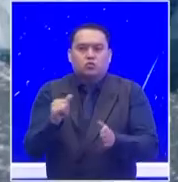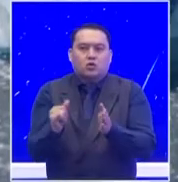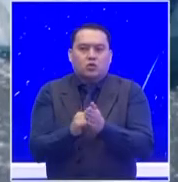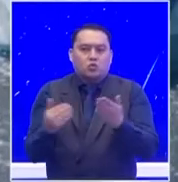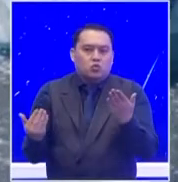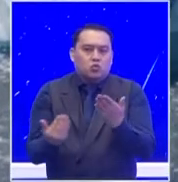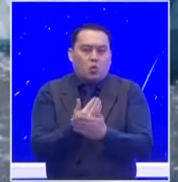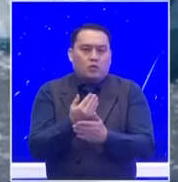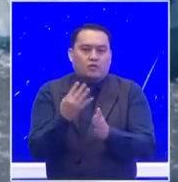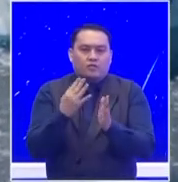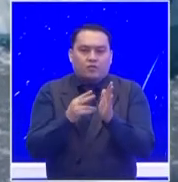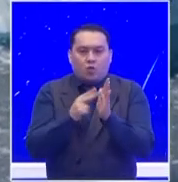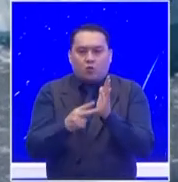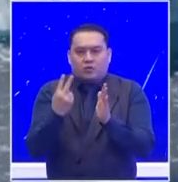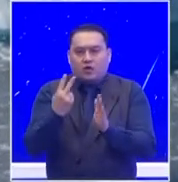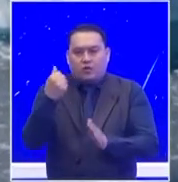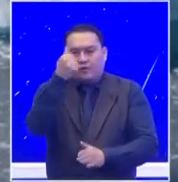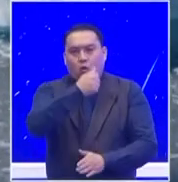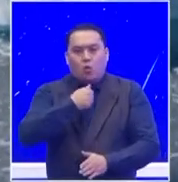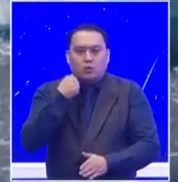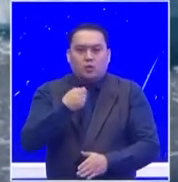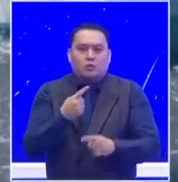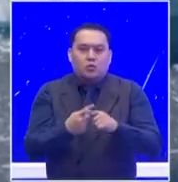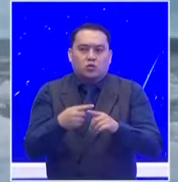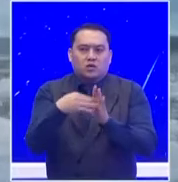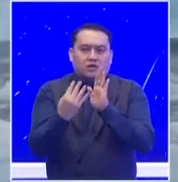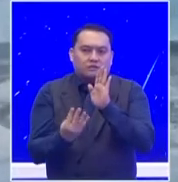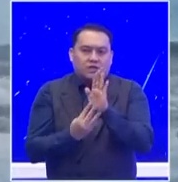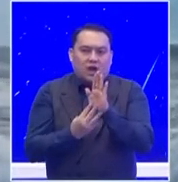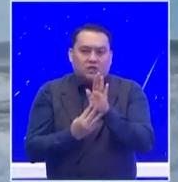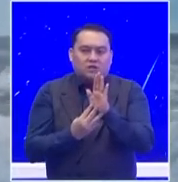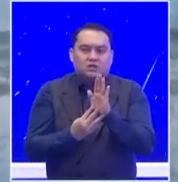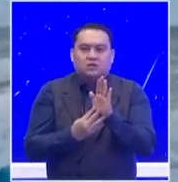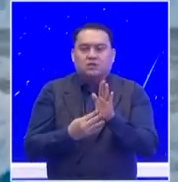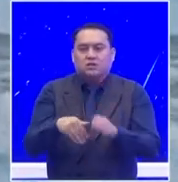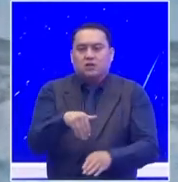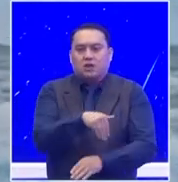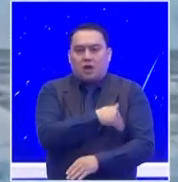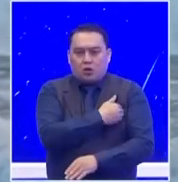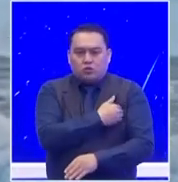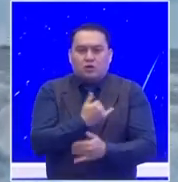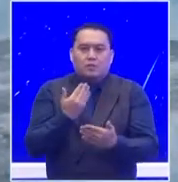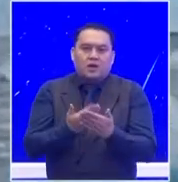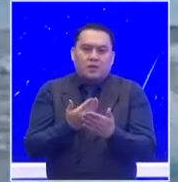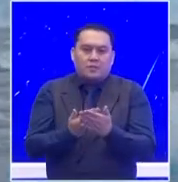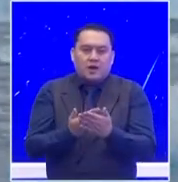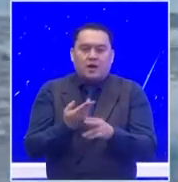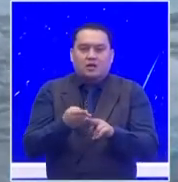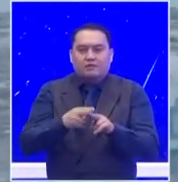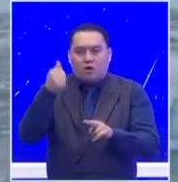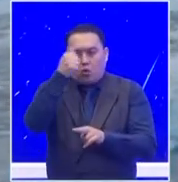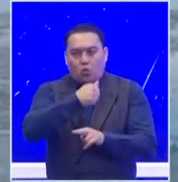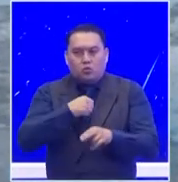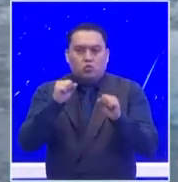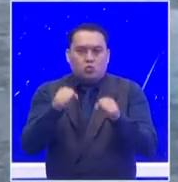январе 1982 года термометр показал плюс 19,8 градусов. Предполагается, что цифры этого года